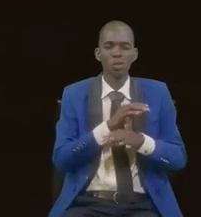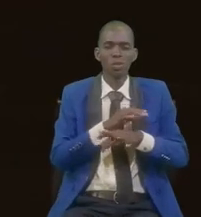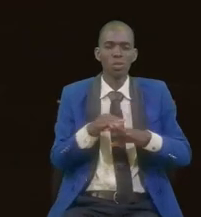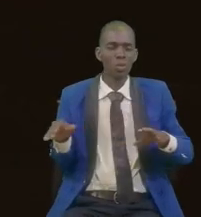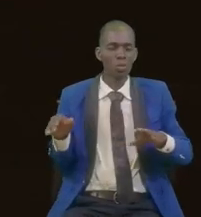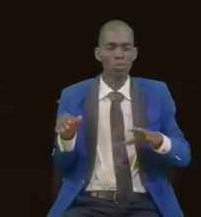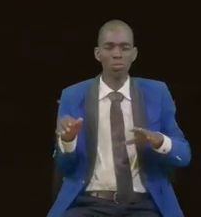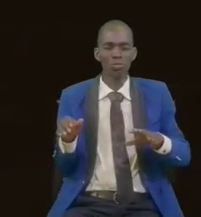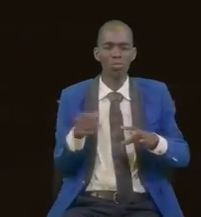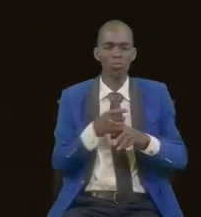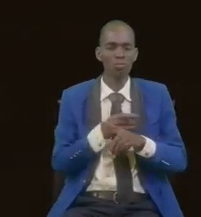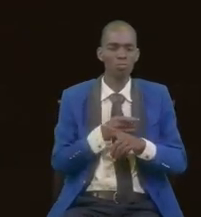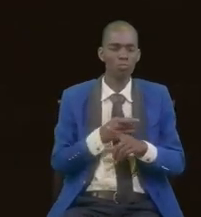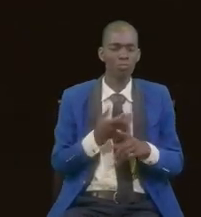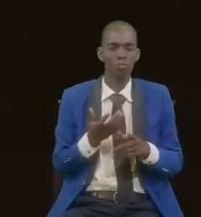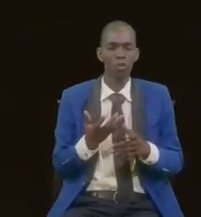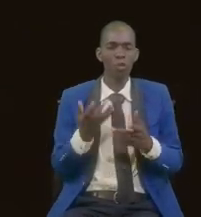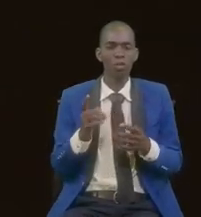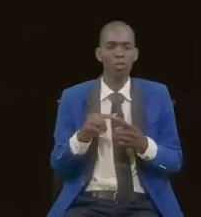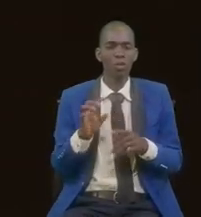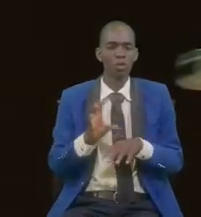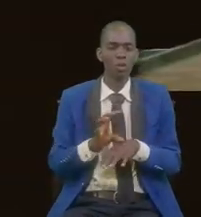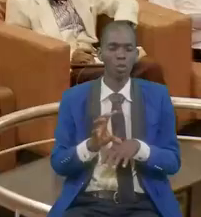l'Église soit glorieuse.